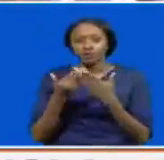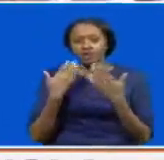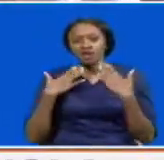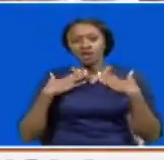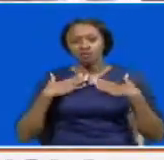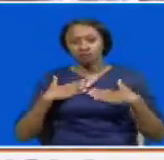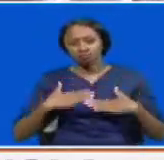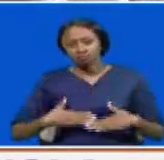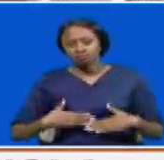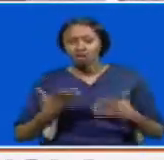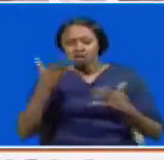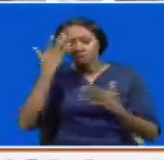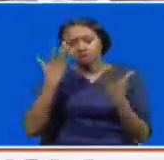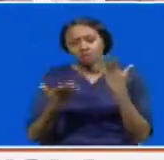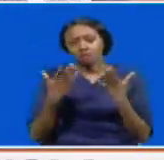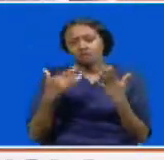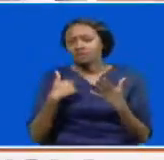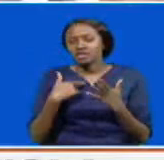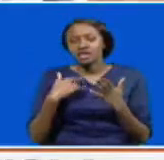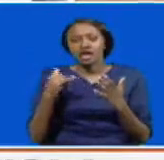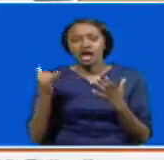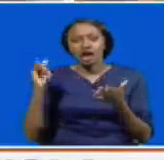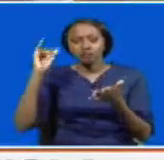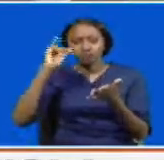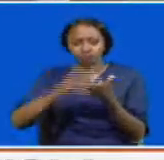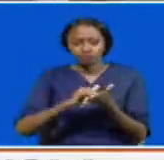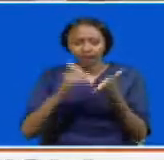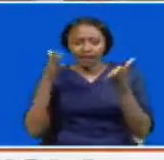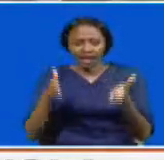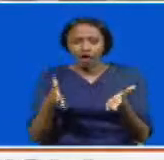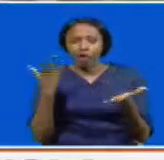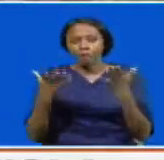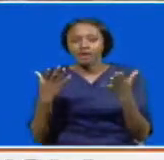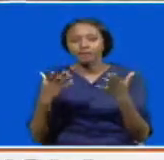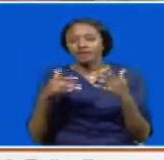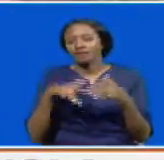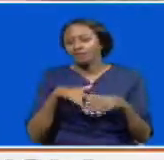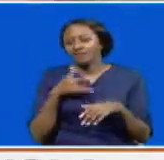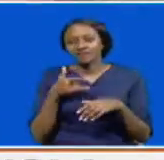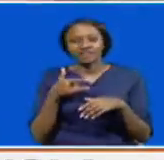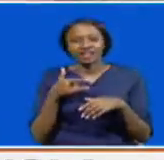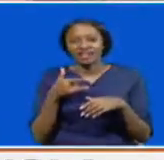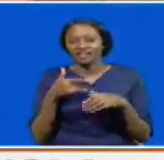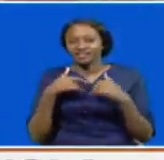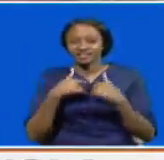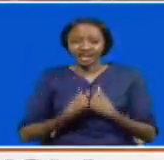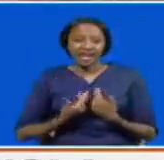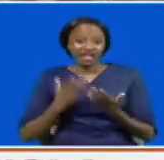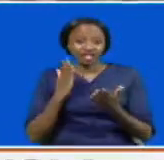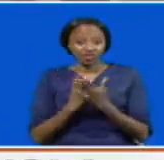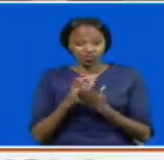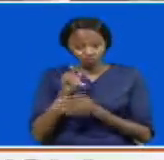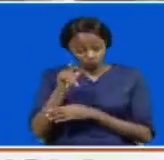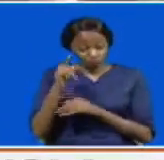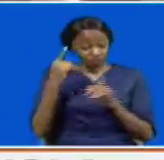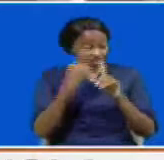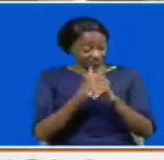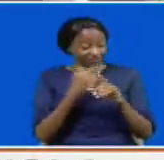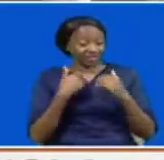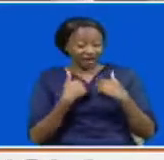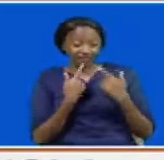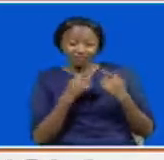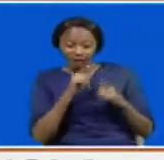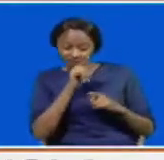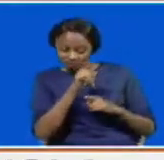been having back to back flights, sasa sijapumzika." Nikamwambia, "Though there is something different about you. Hata kama utaki kuniambia, I will find